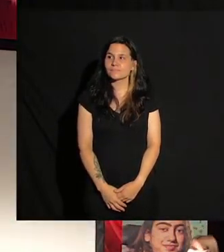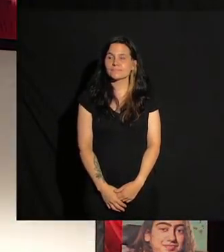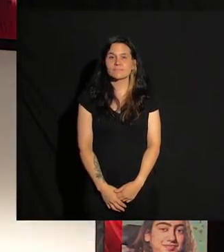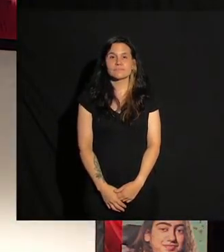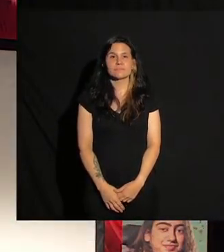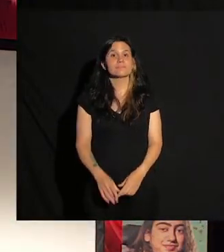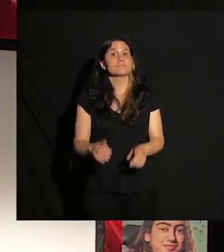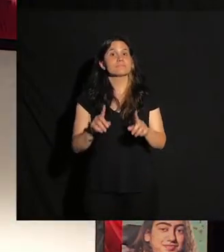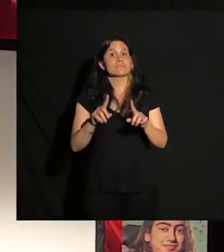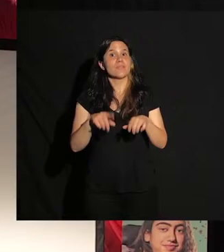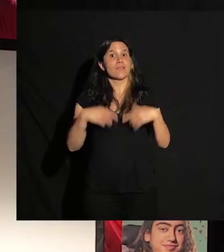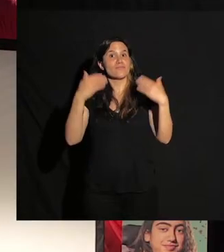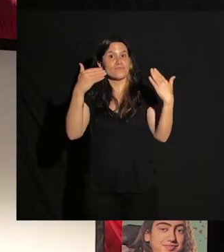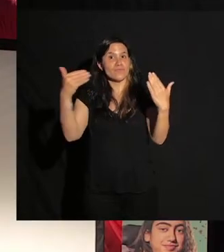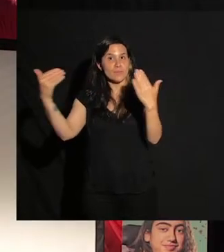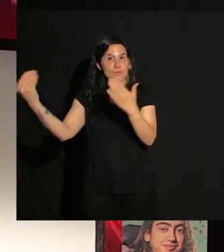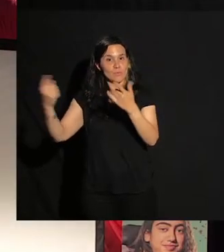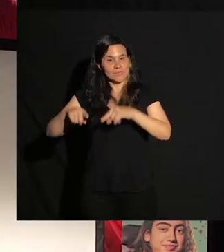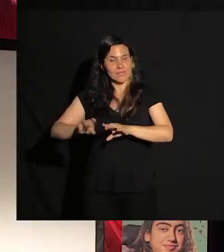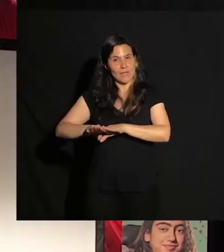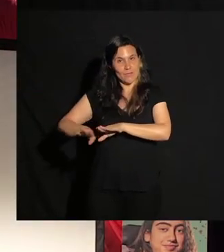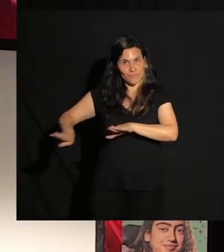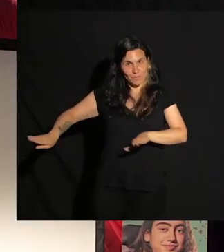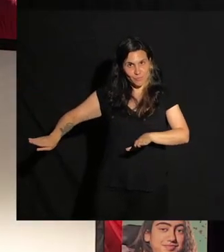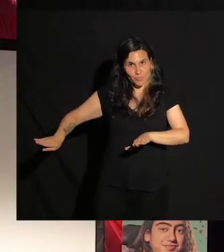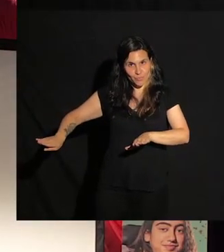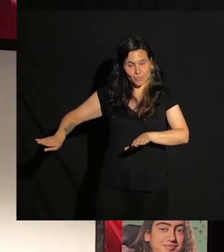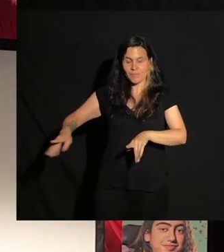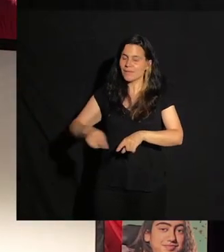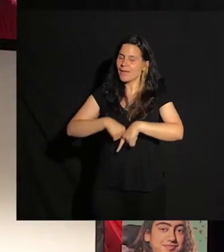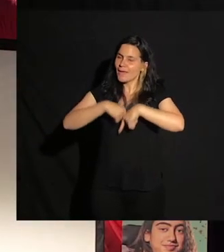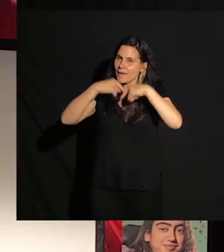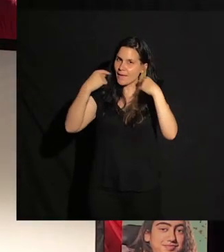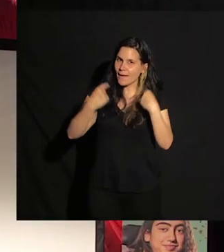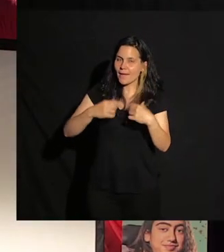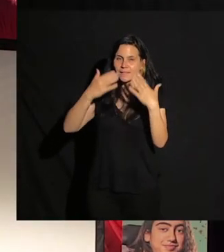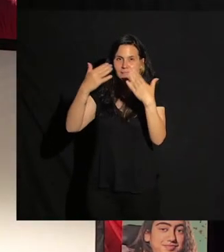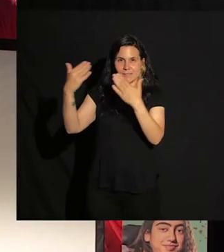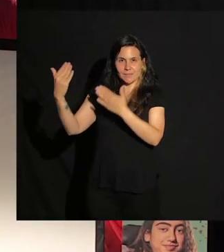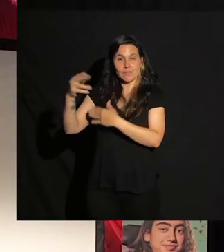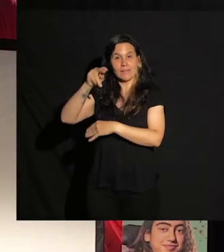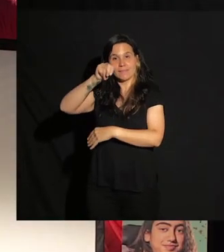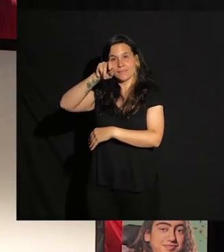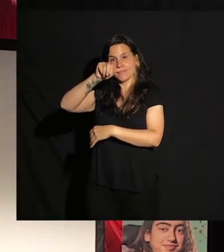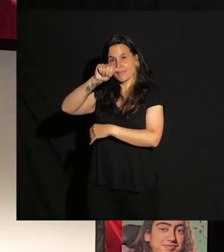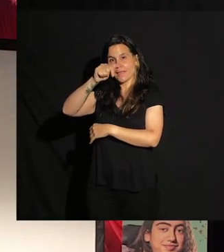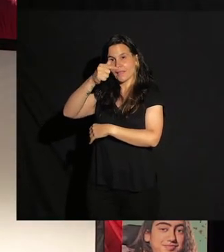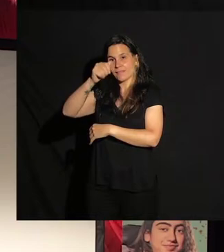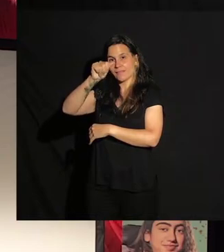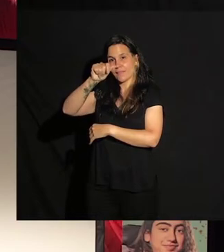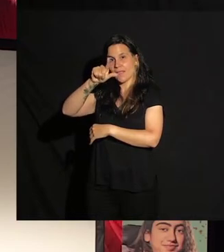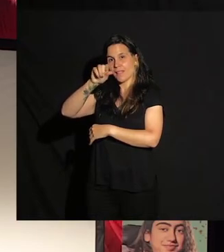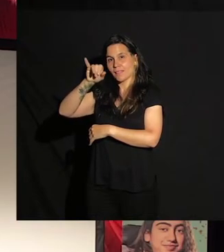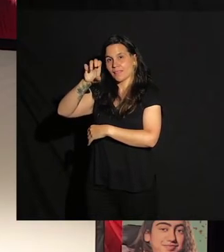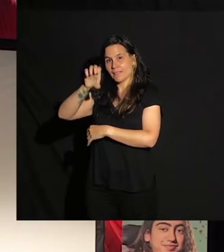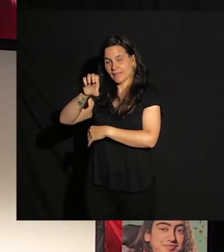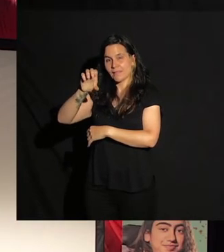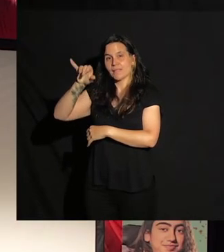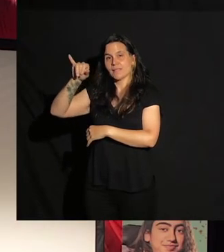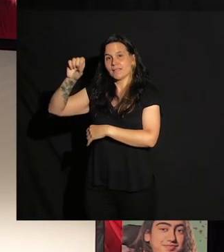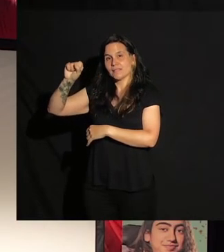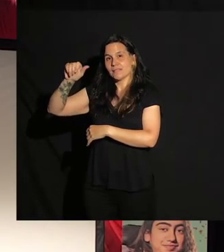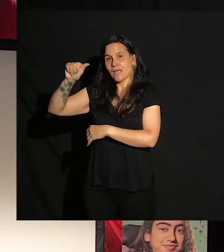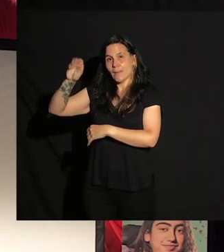Wir begrüßen auf der Klatschmundbühne ganz herzlich Nathalie, Isabel Hallo. Und John.